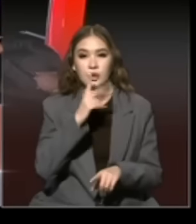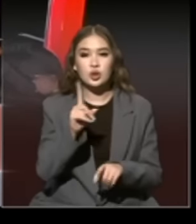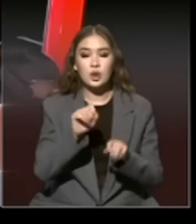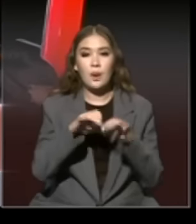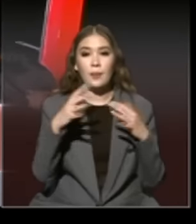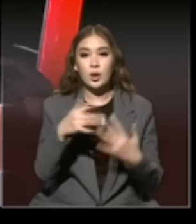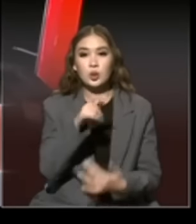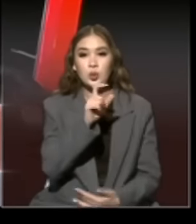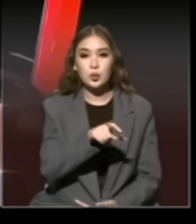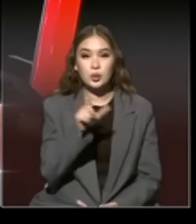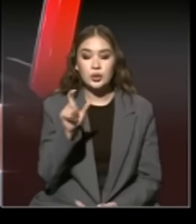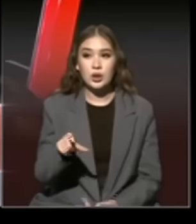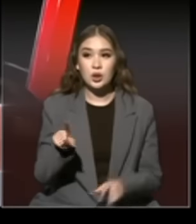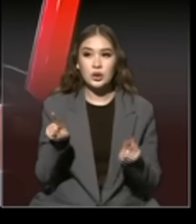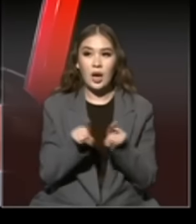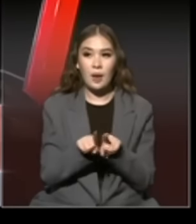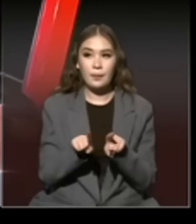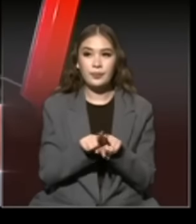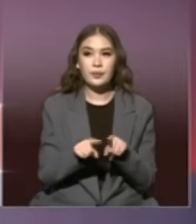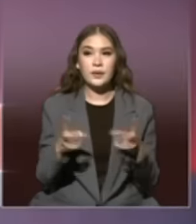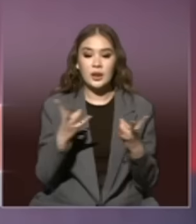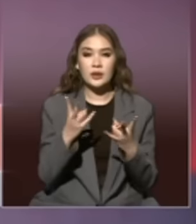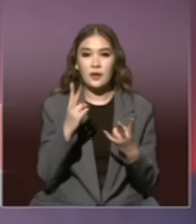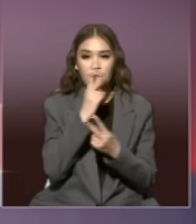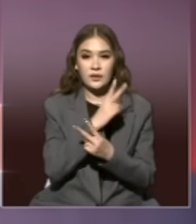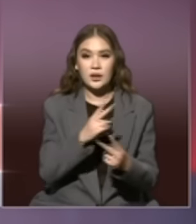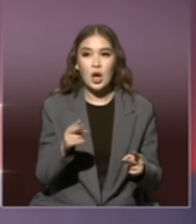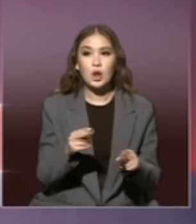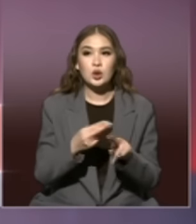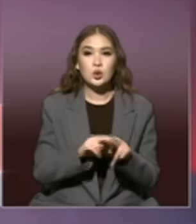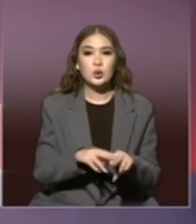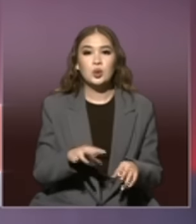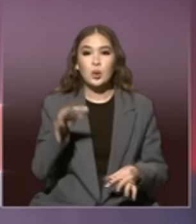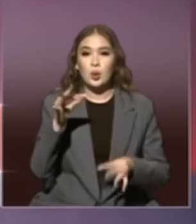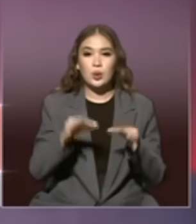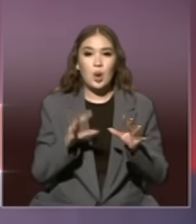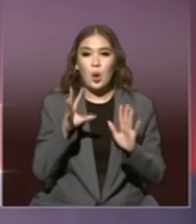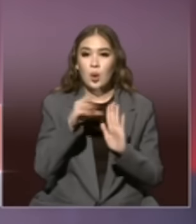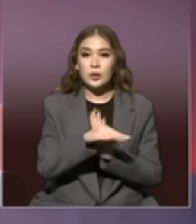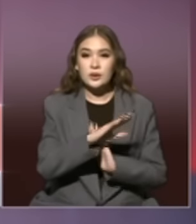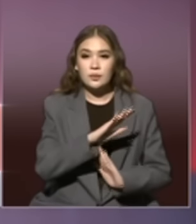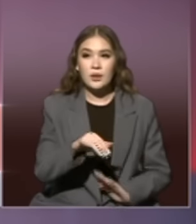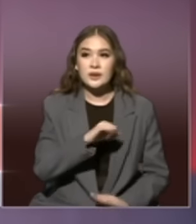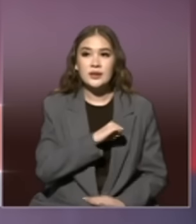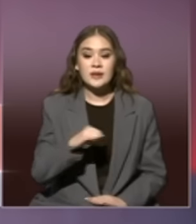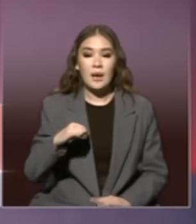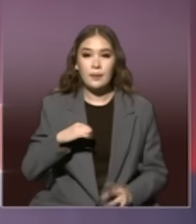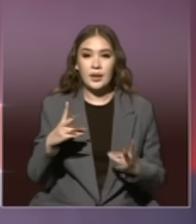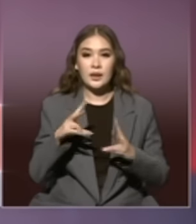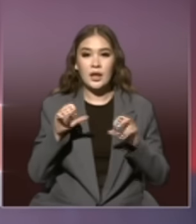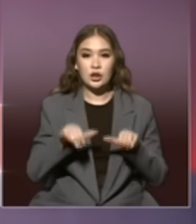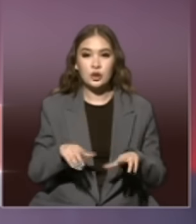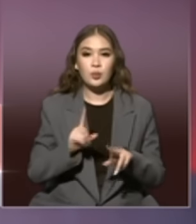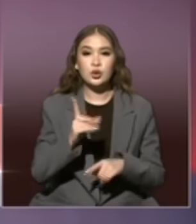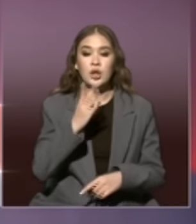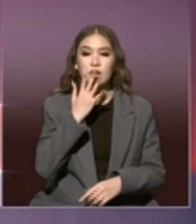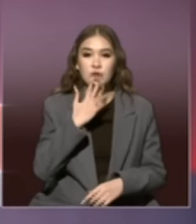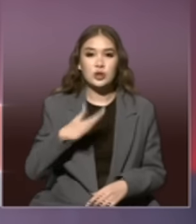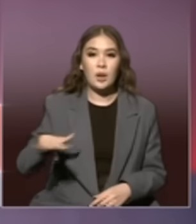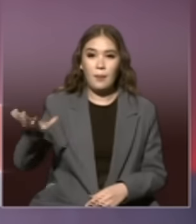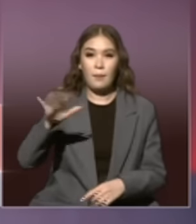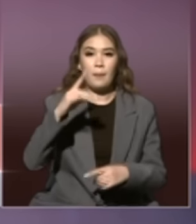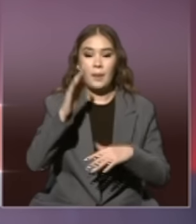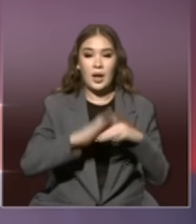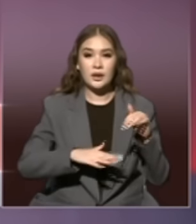ойлаймын, тек алқа билер ретінде қаралу керек деп ойлаймын. Бұл жерге жаңағы судья қосылмай, өздері ғана шешім қабылдау керек деп ойлаймын. Өйткені басқа шетелдік практикалар қарайтын